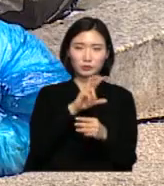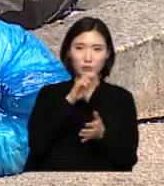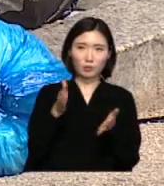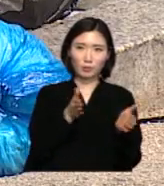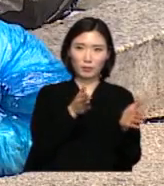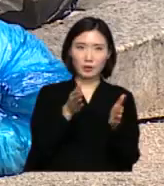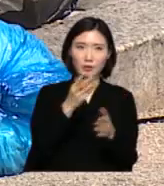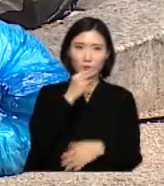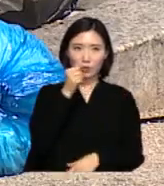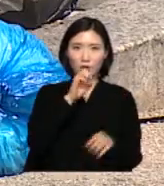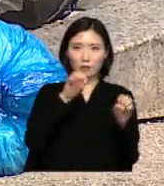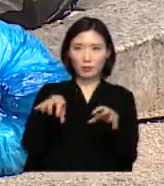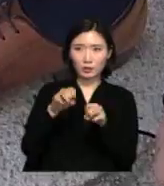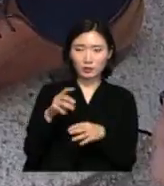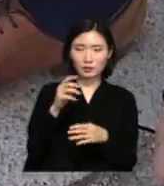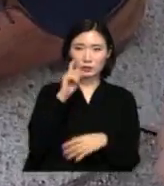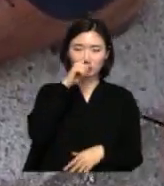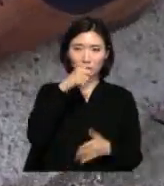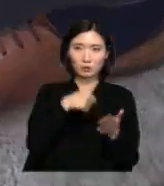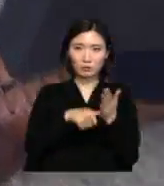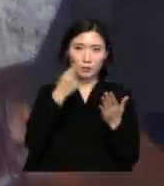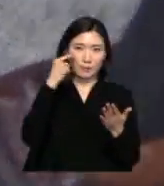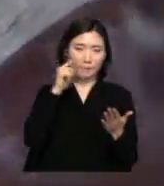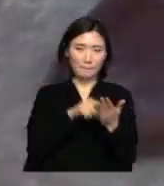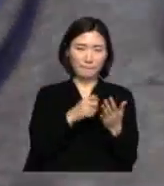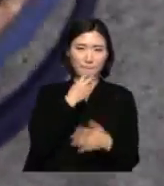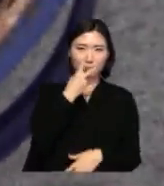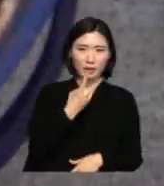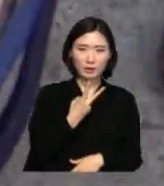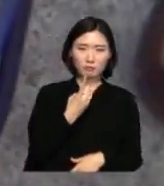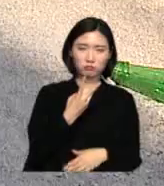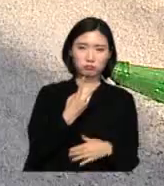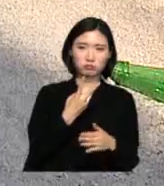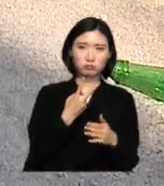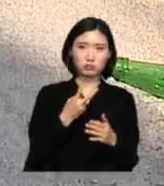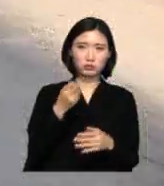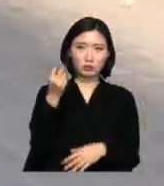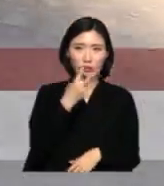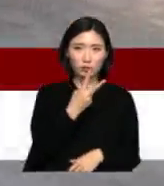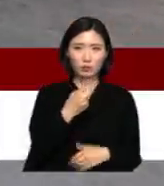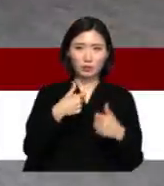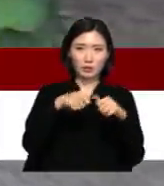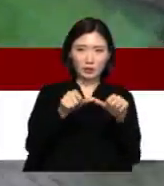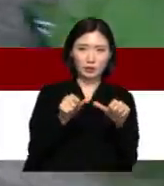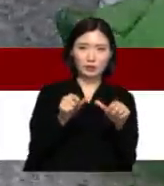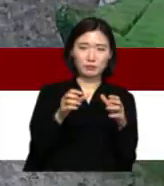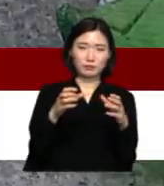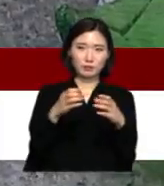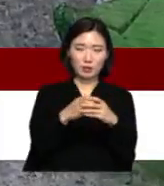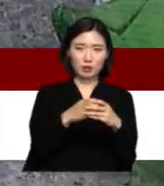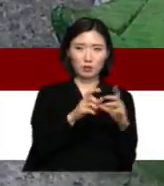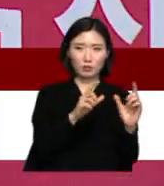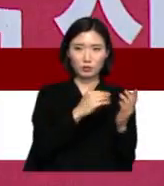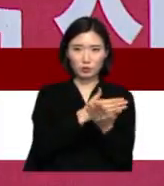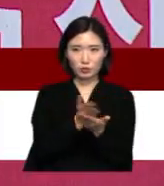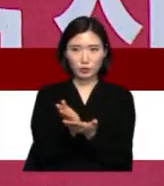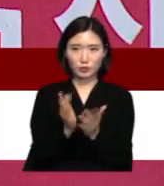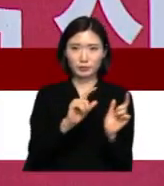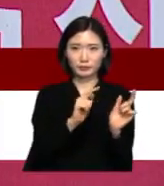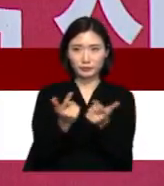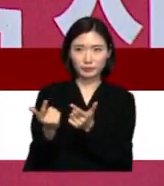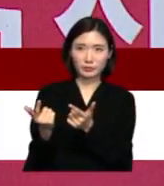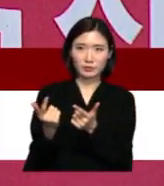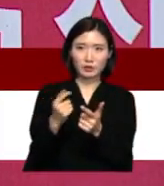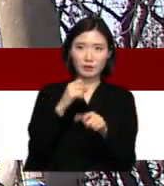몰래 버린 쓰레기가 목격되는가 하면 악취를 풍기는 음식물통부터 깨진 술병까지 종류도 다양합니다. 무단